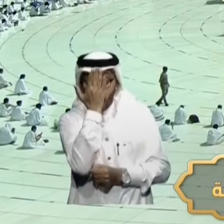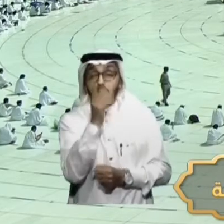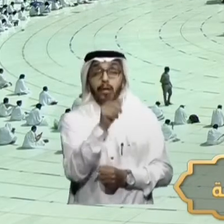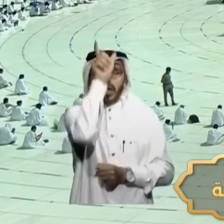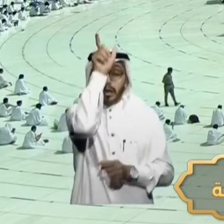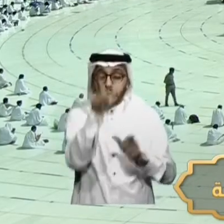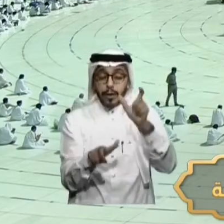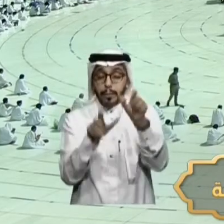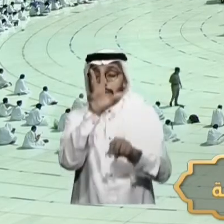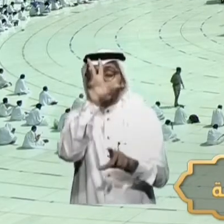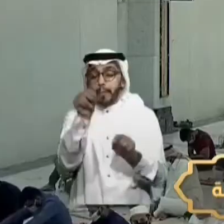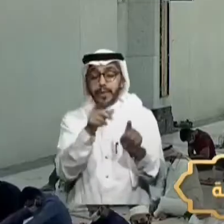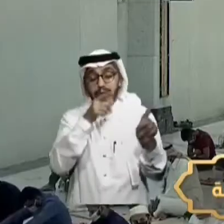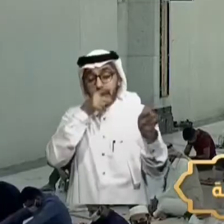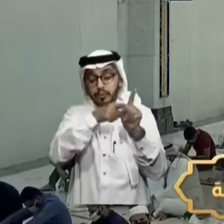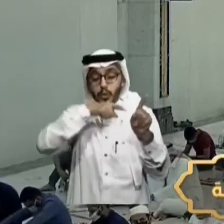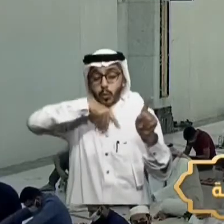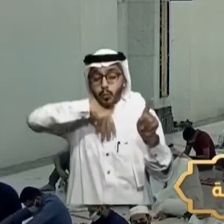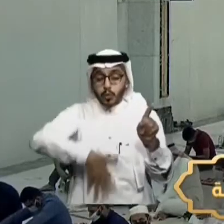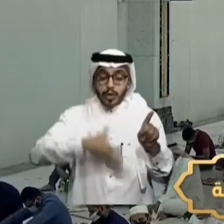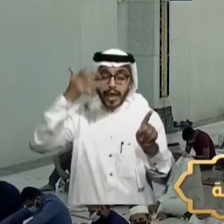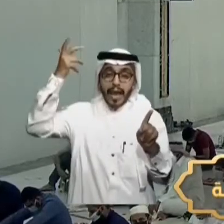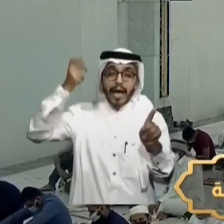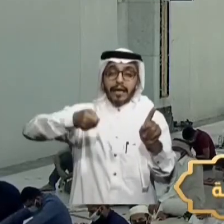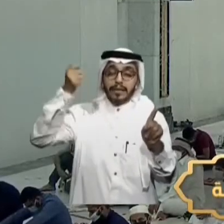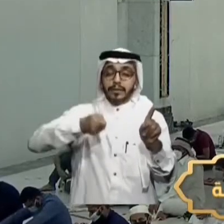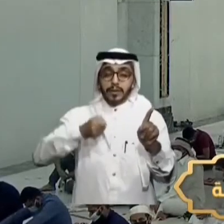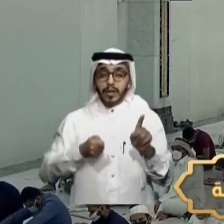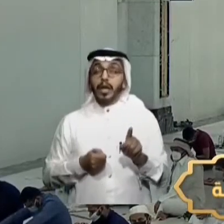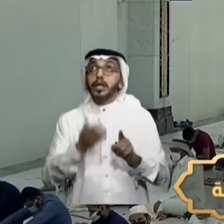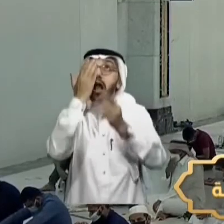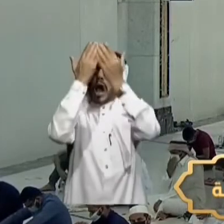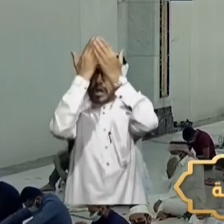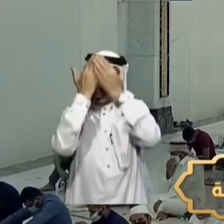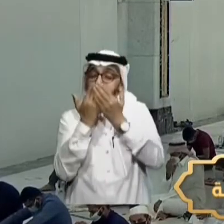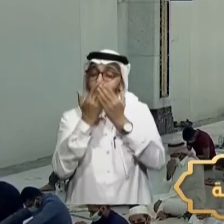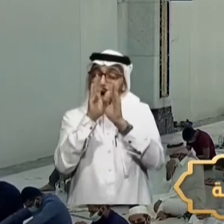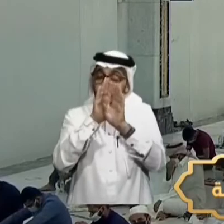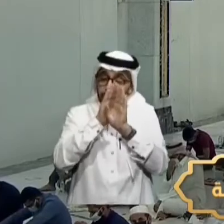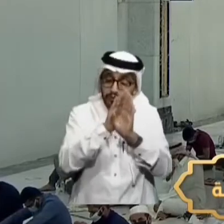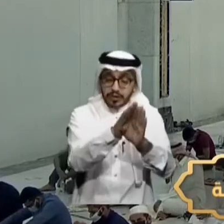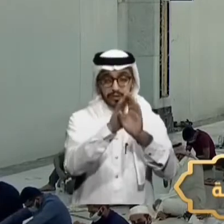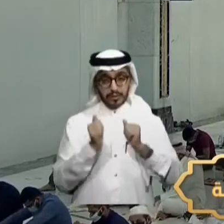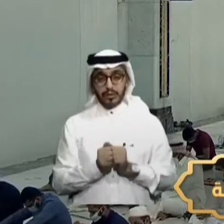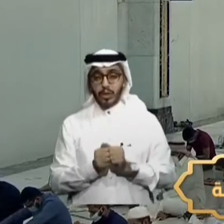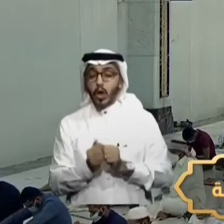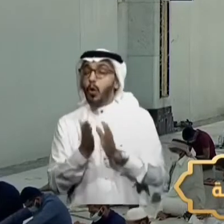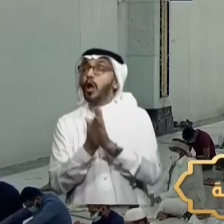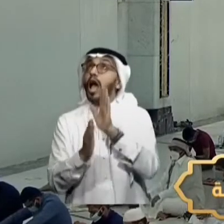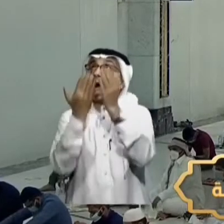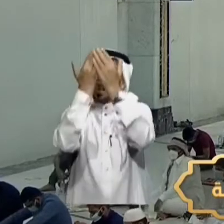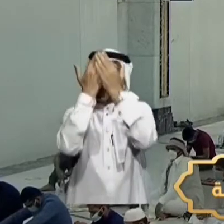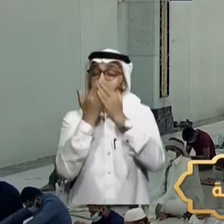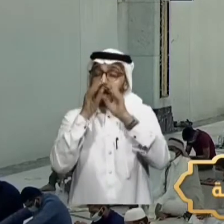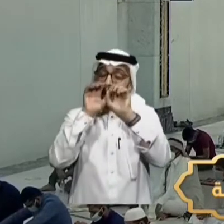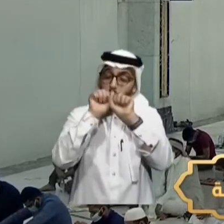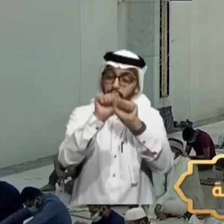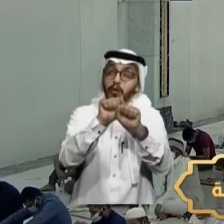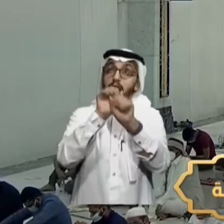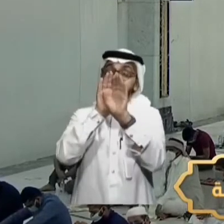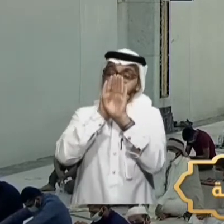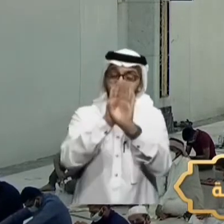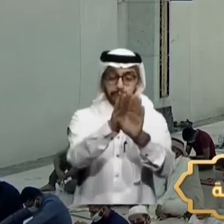وتأسَّوا بشمائل خير خلق الله، يكن العزُّ رديفَكم والنصرُ